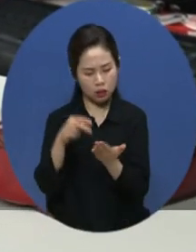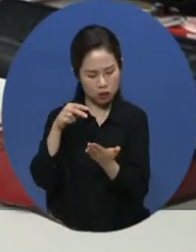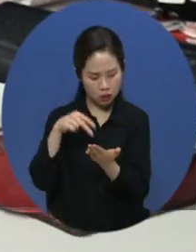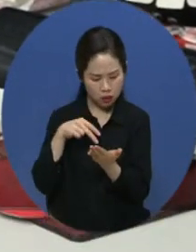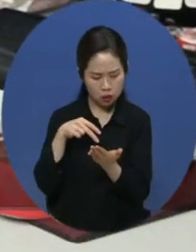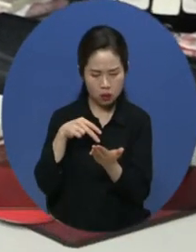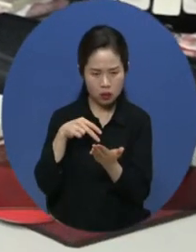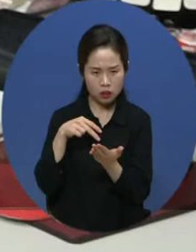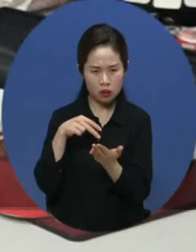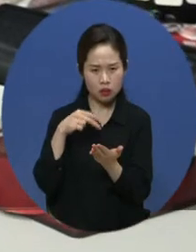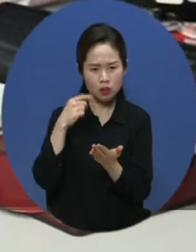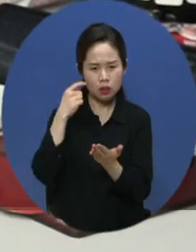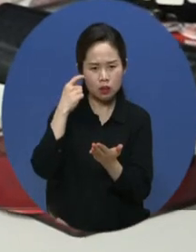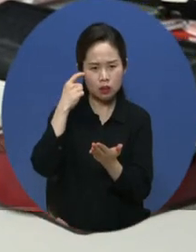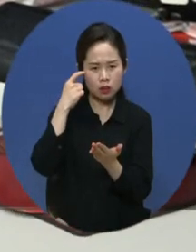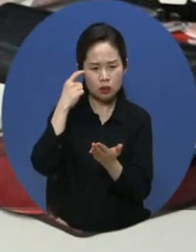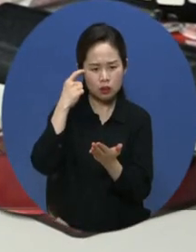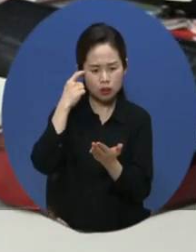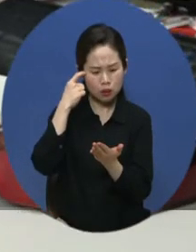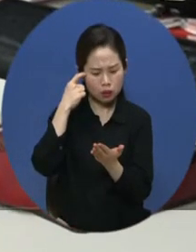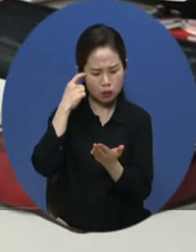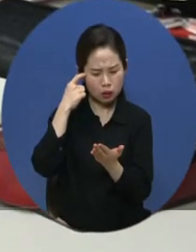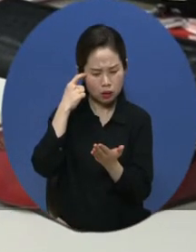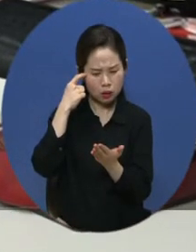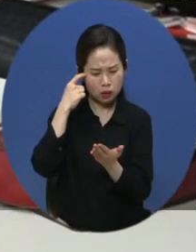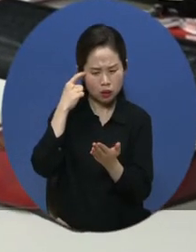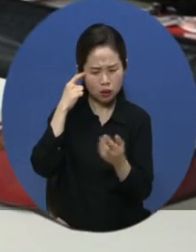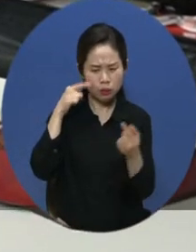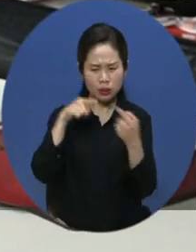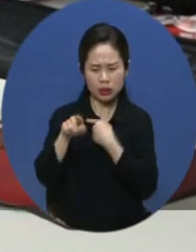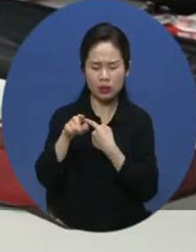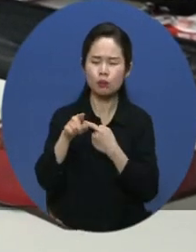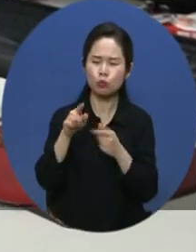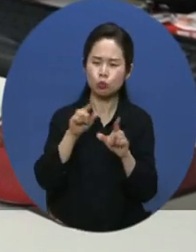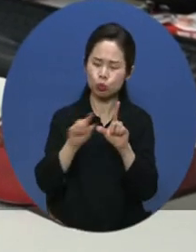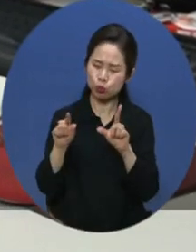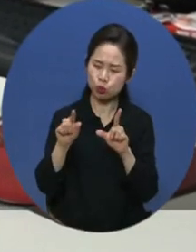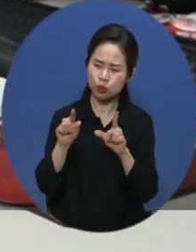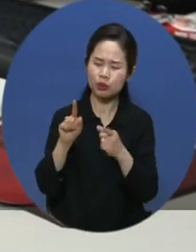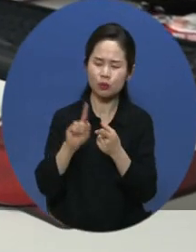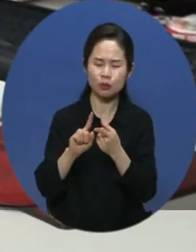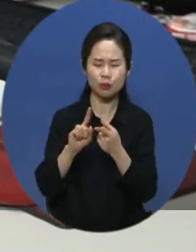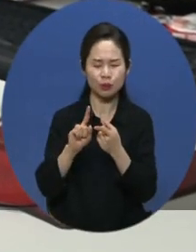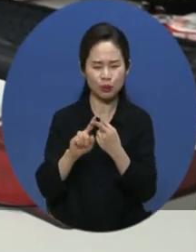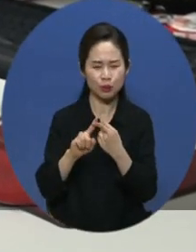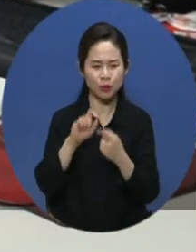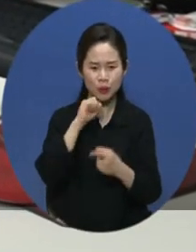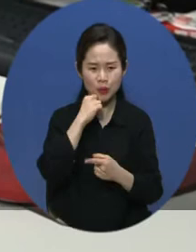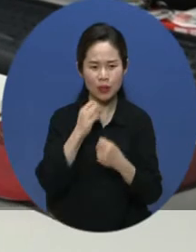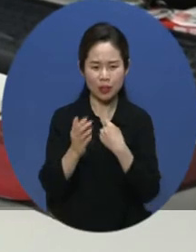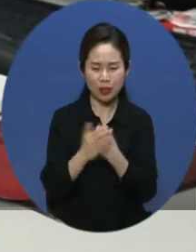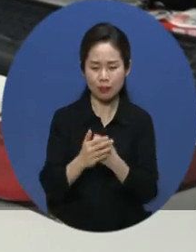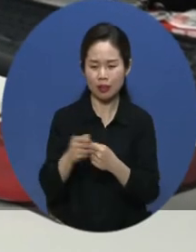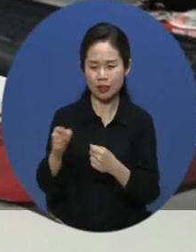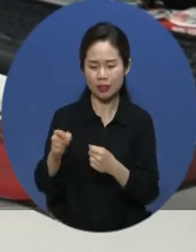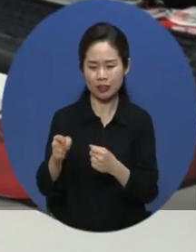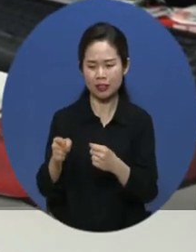부분들이 생기는 게 좀 어려운 것 같습니다. 그래서 교육하시는 분들 피드백이나